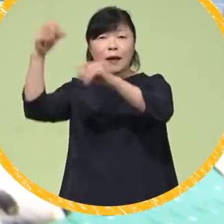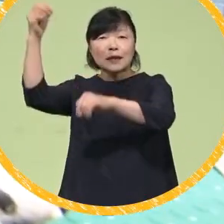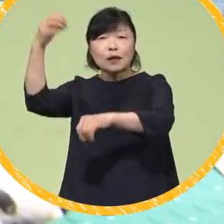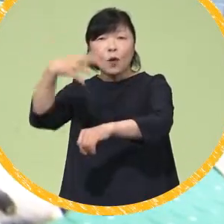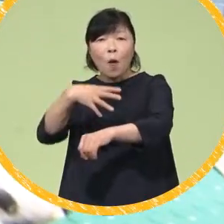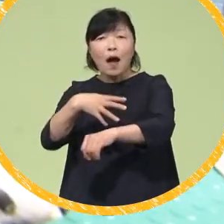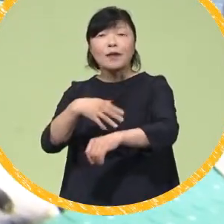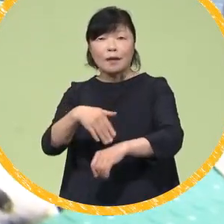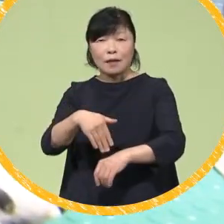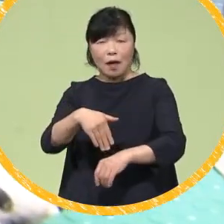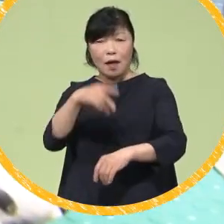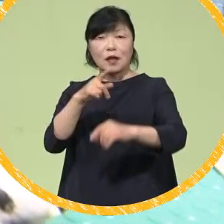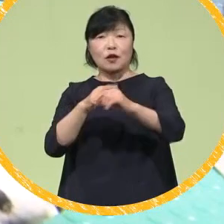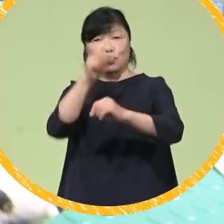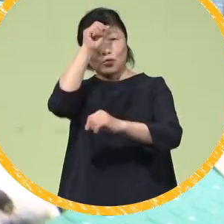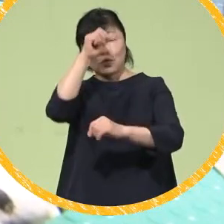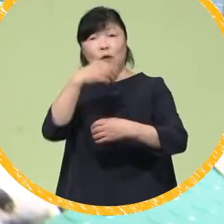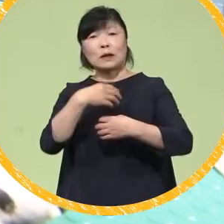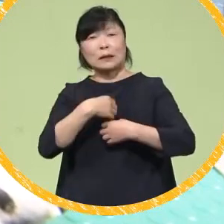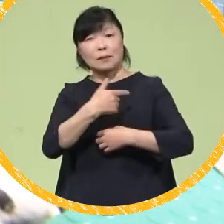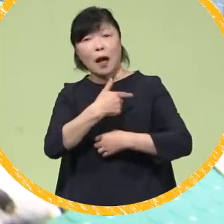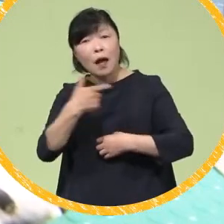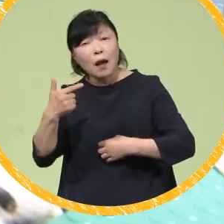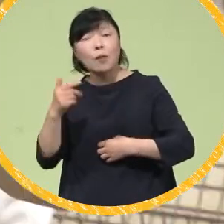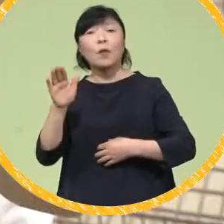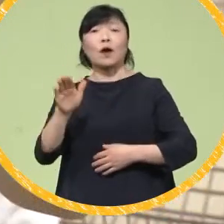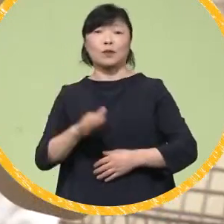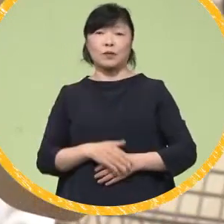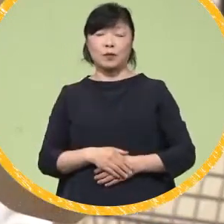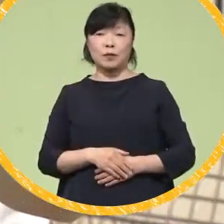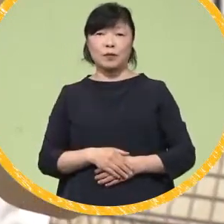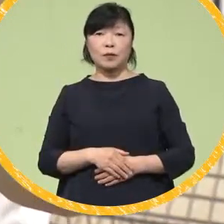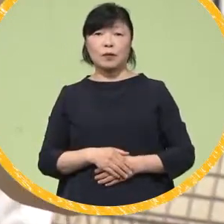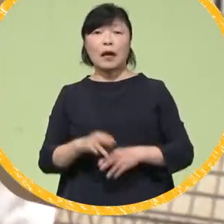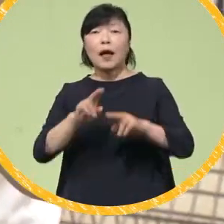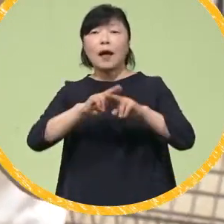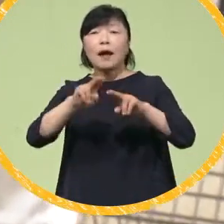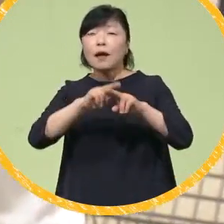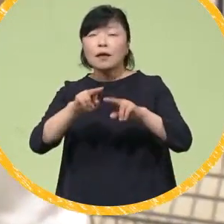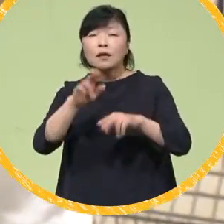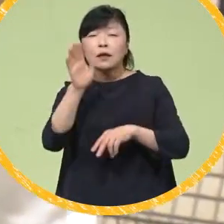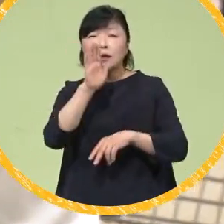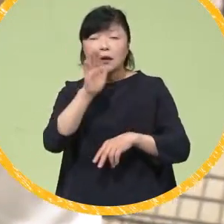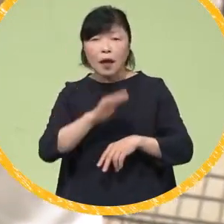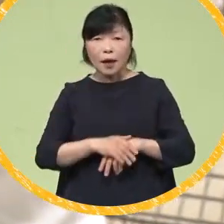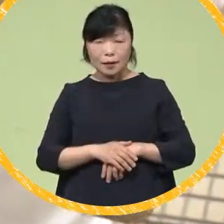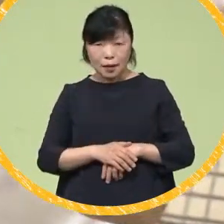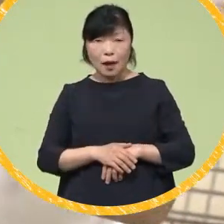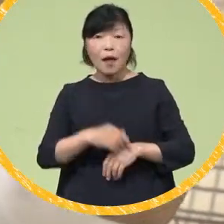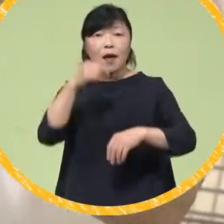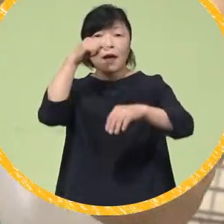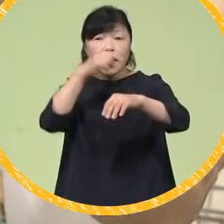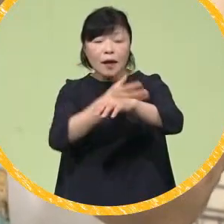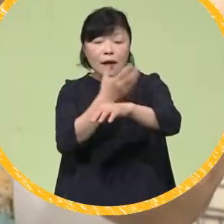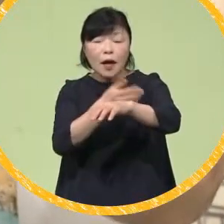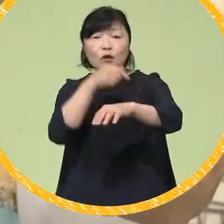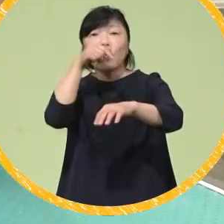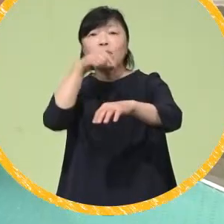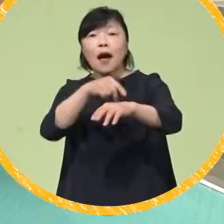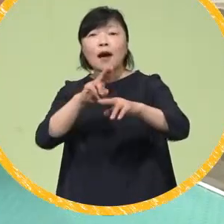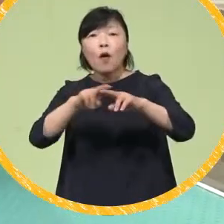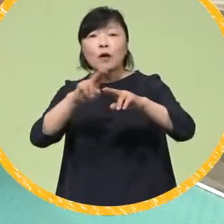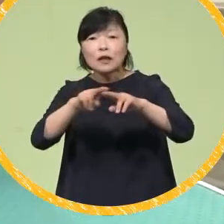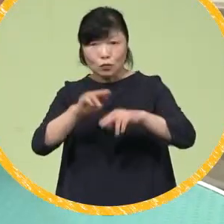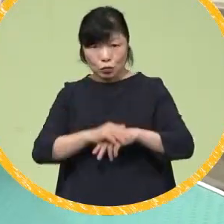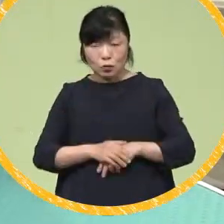たってかえって熱中症になります。 なるほど。だ、切りすぎず中の毛をすいてあげると 吸いてあげるのが涼しいです。 で